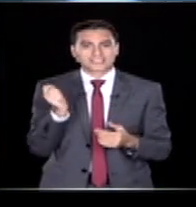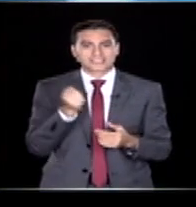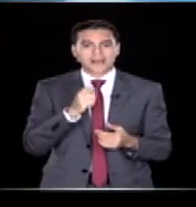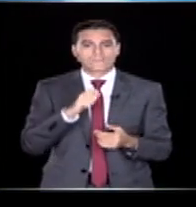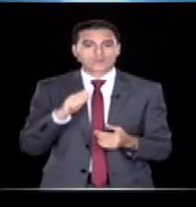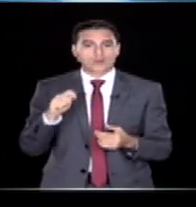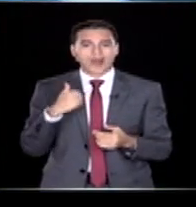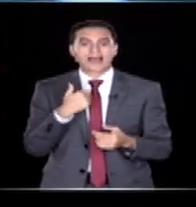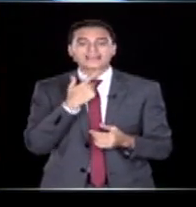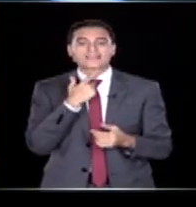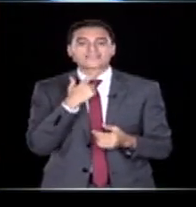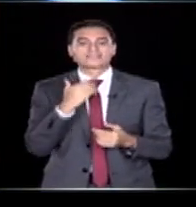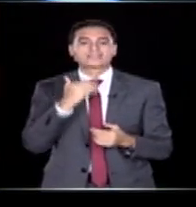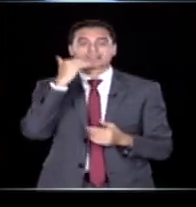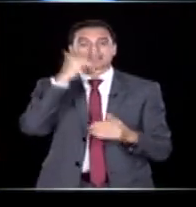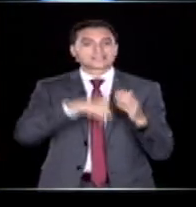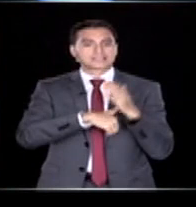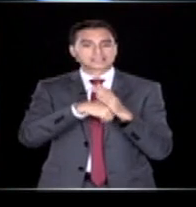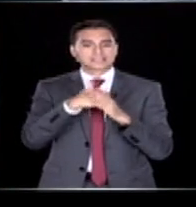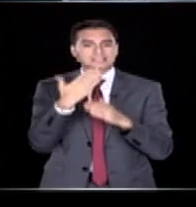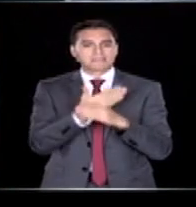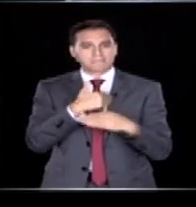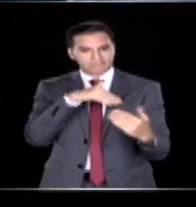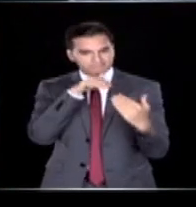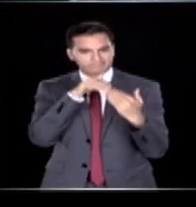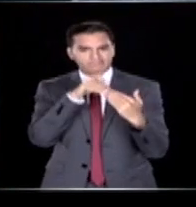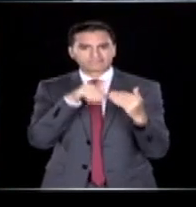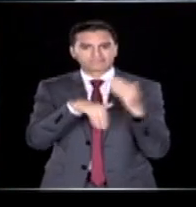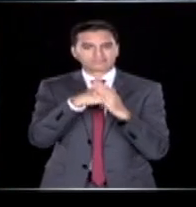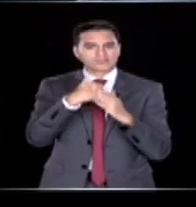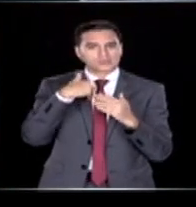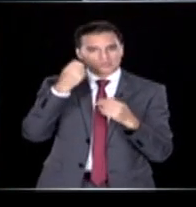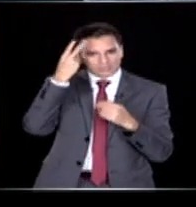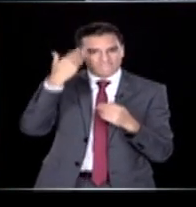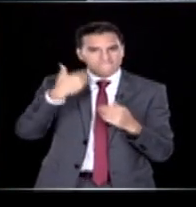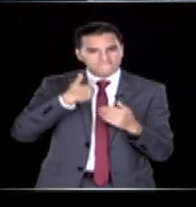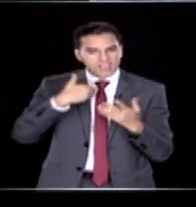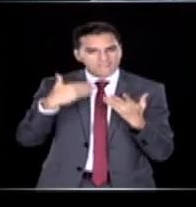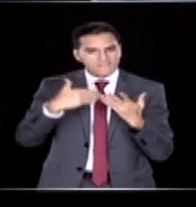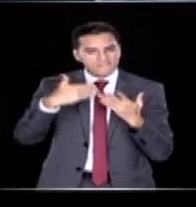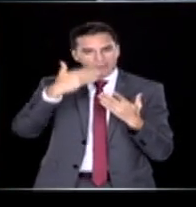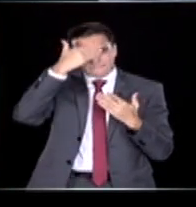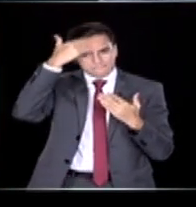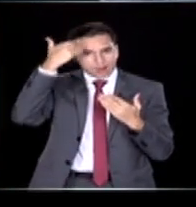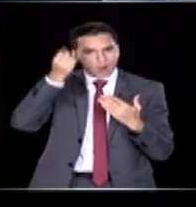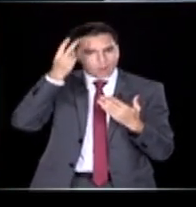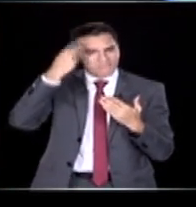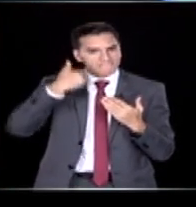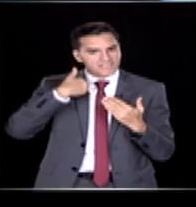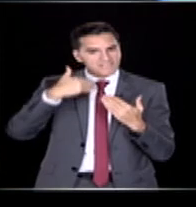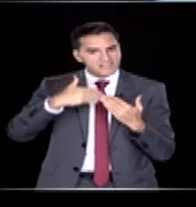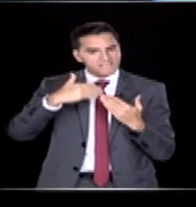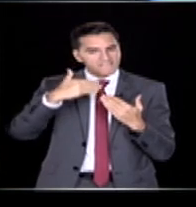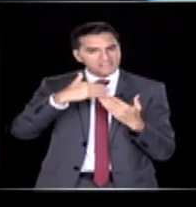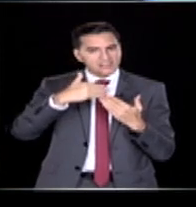بص اوصل للنهايه ان شاء الله عشان نثبت ان احنا برضو لينا ومثقفين وفي معلومات وقادرين على التحدي.